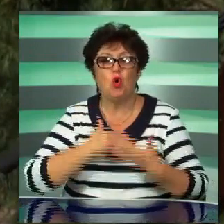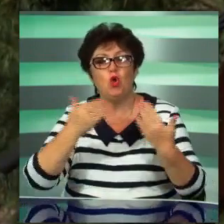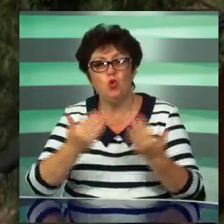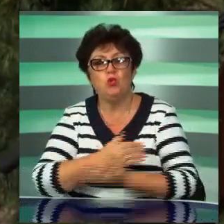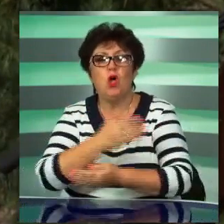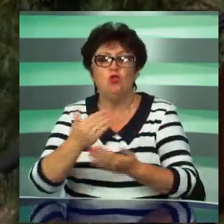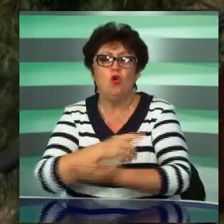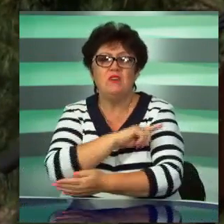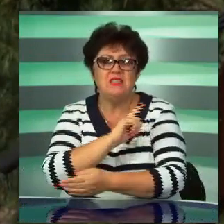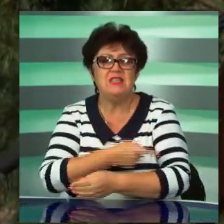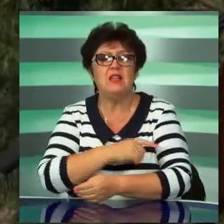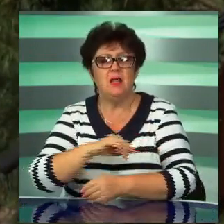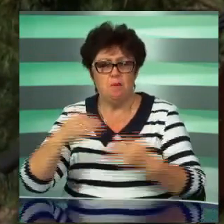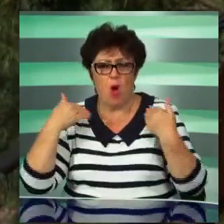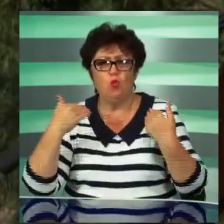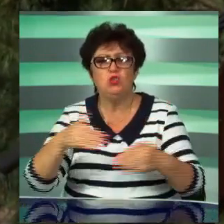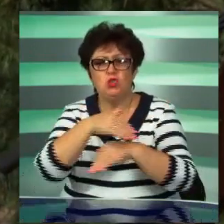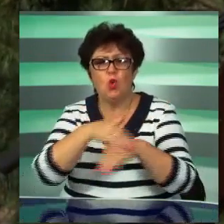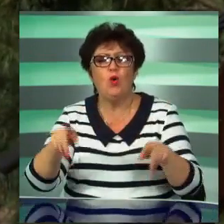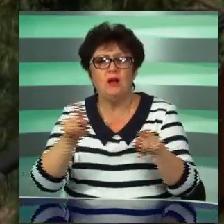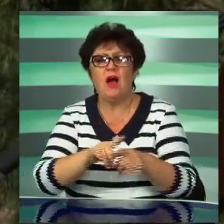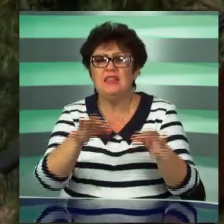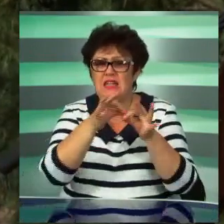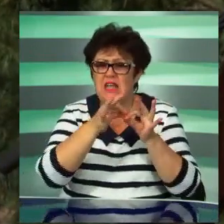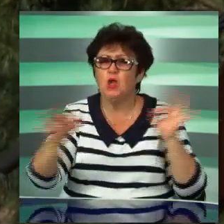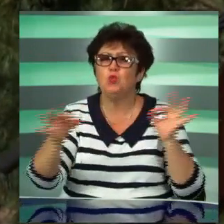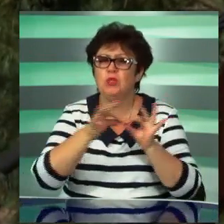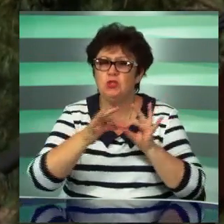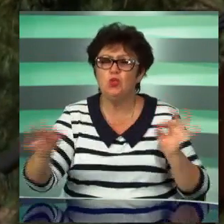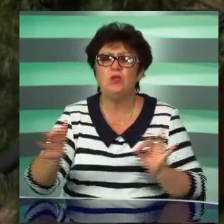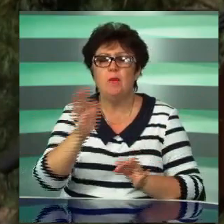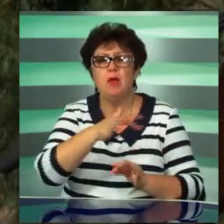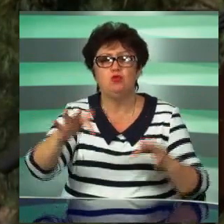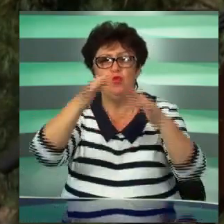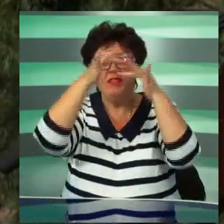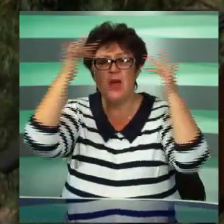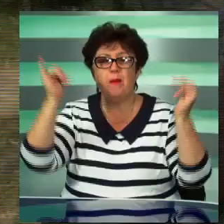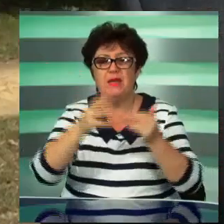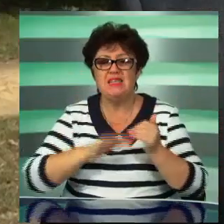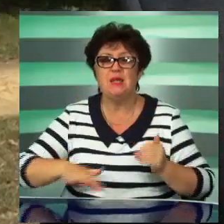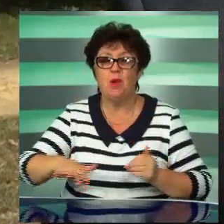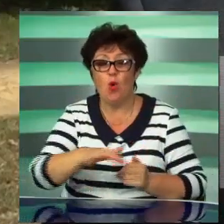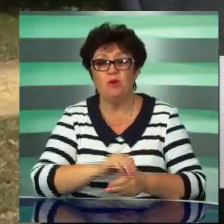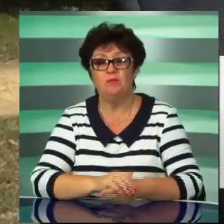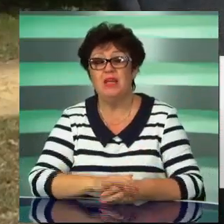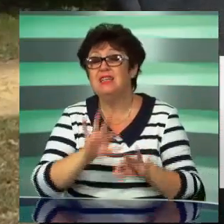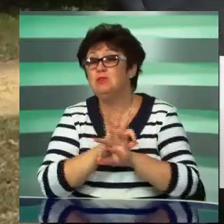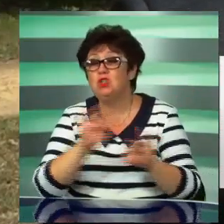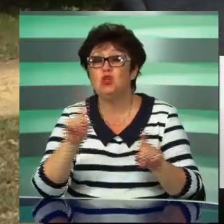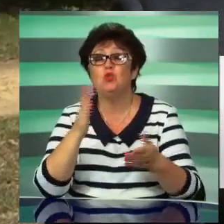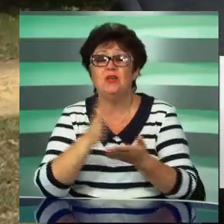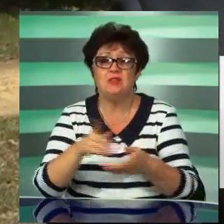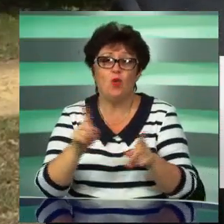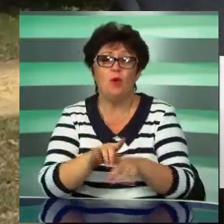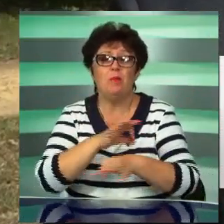сил могучий строй, как натянутые струны между небом и землей. Замечательно, что есть такой